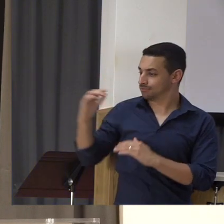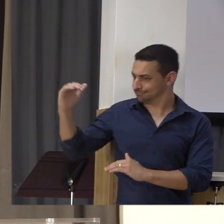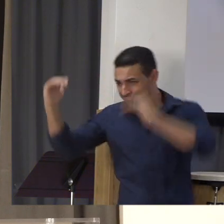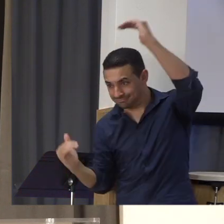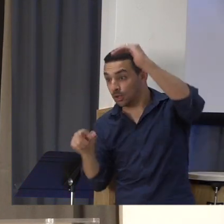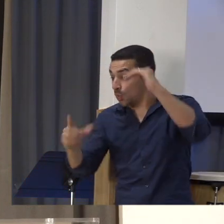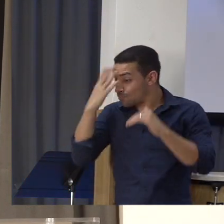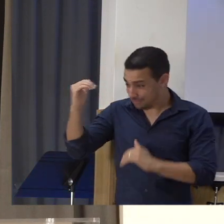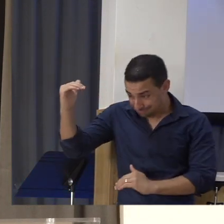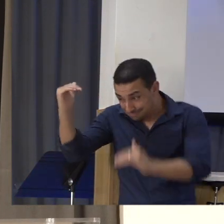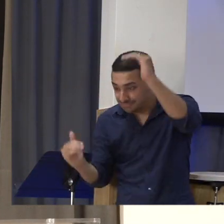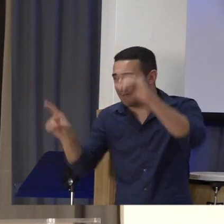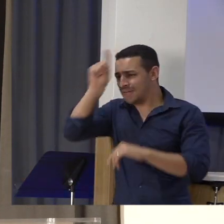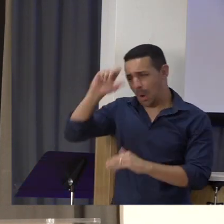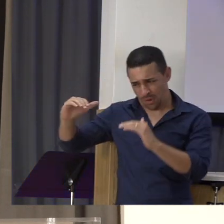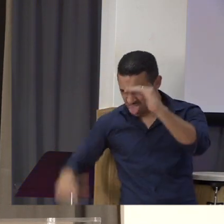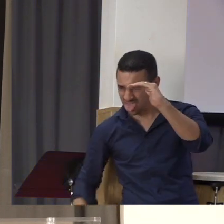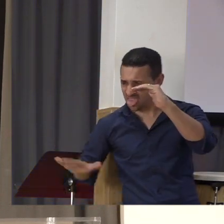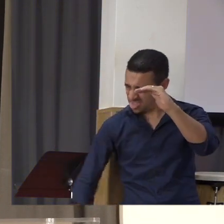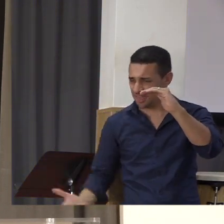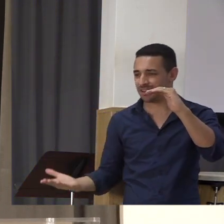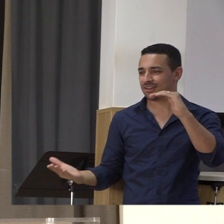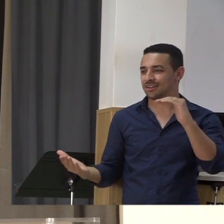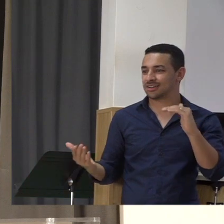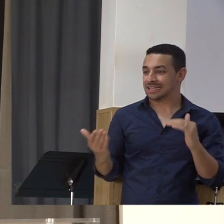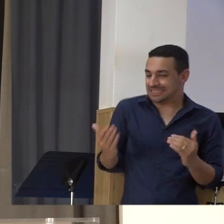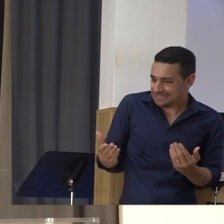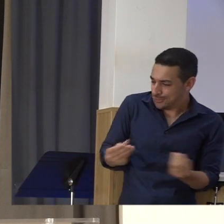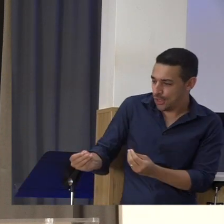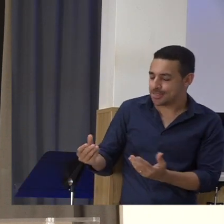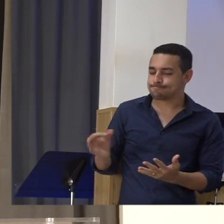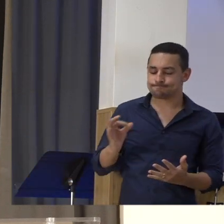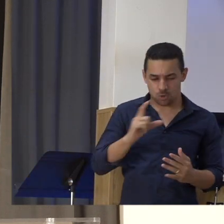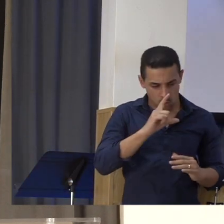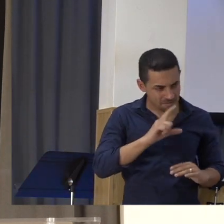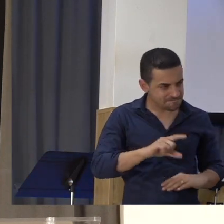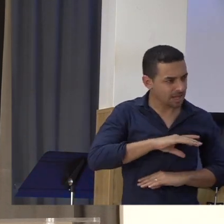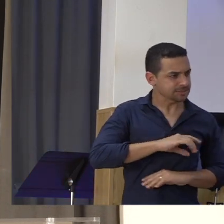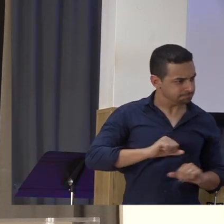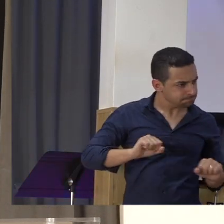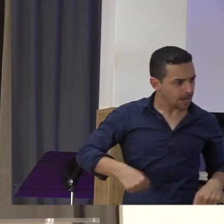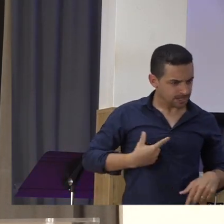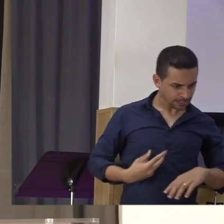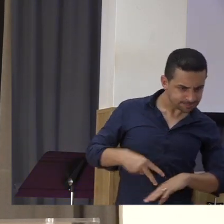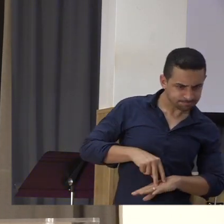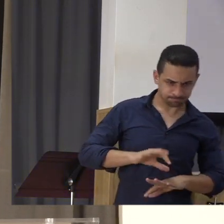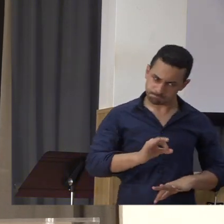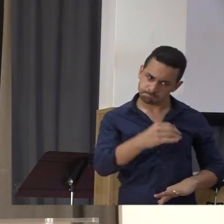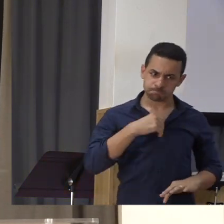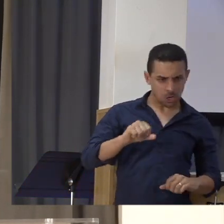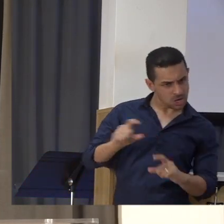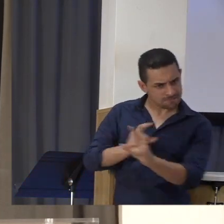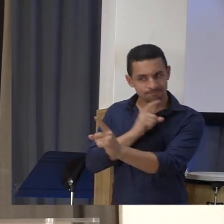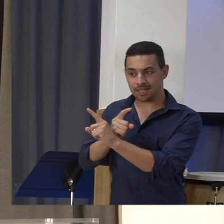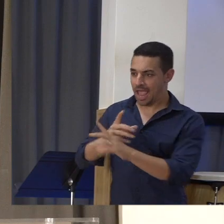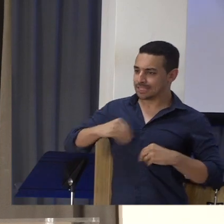au-dessus. Tu seras Dieu pour lui. Et c'est ça qui va donner de la confiance, de l'assurance à Moïse pour qu'il